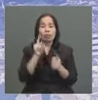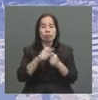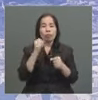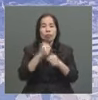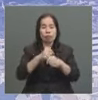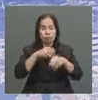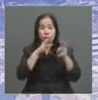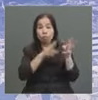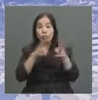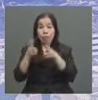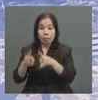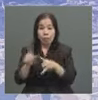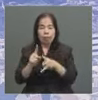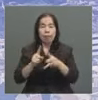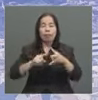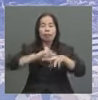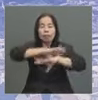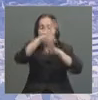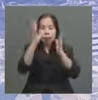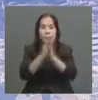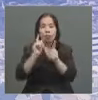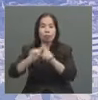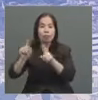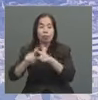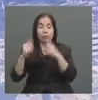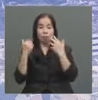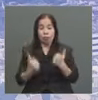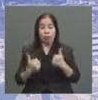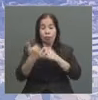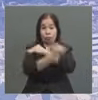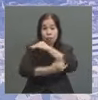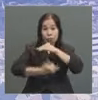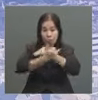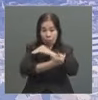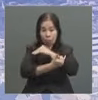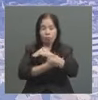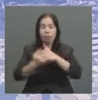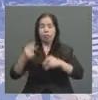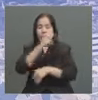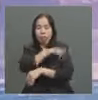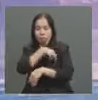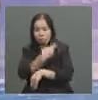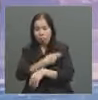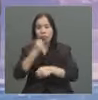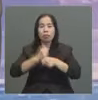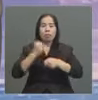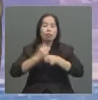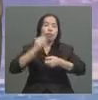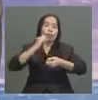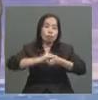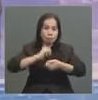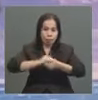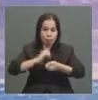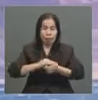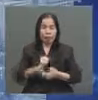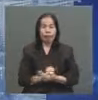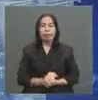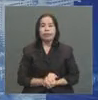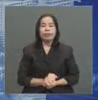กันเป็นแบบในภาพรวมซึ่งทางกระทรวงต่างประเทศและกระทรวงสาธารณสุขจะทำงานอย่างใกล้ชิดกันต่อไปนะครับผม